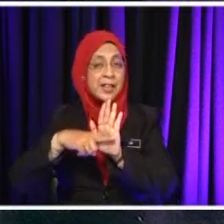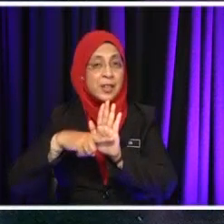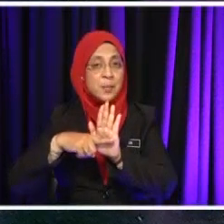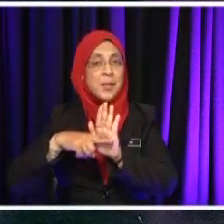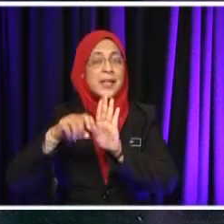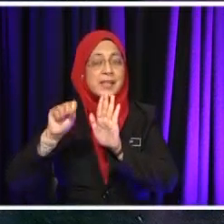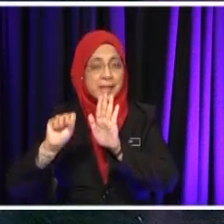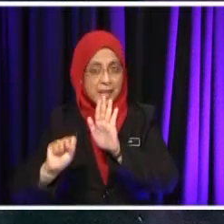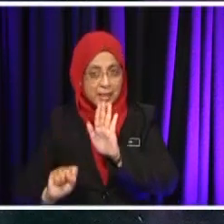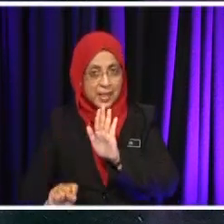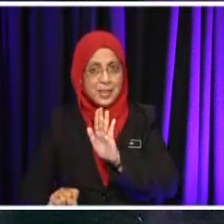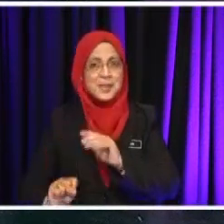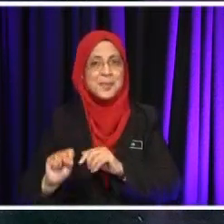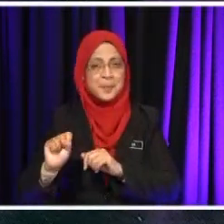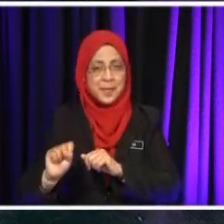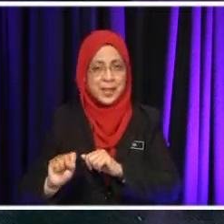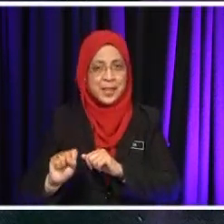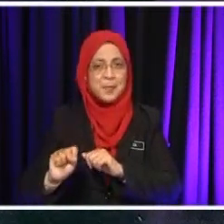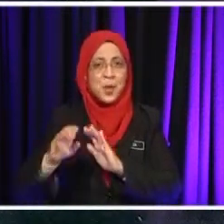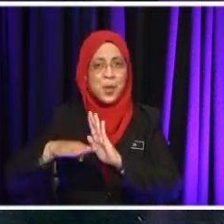berada di Selatan